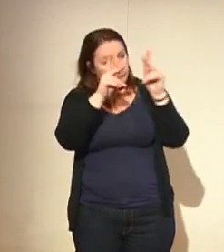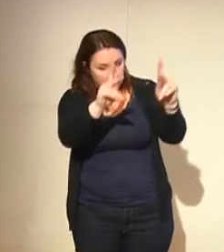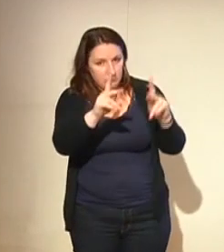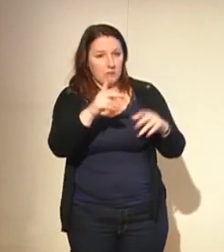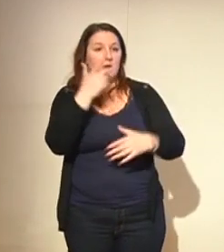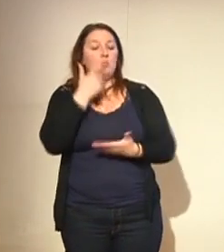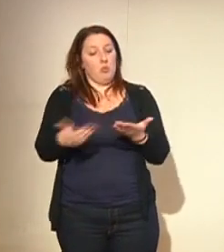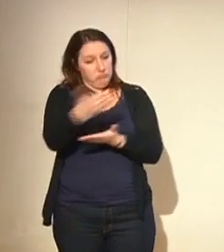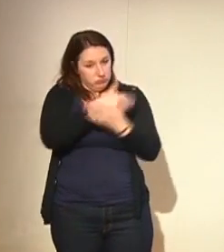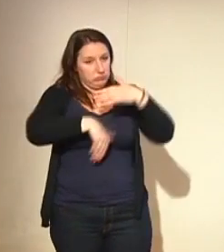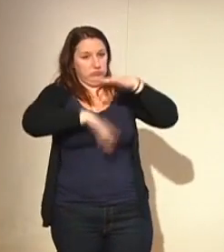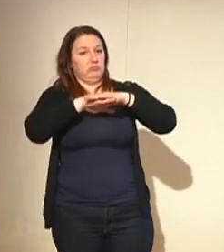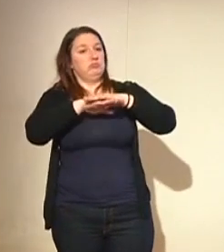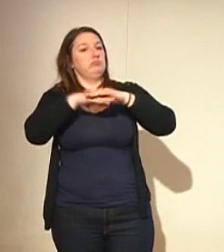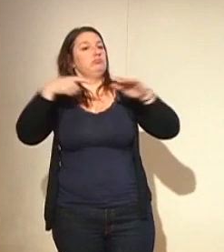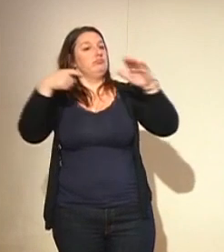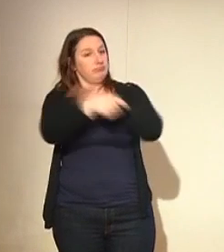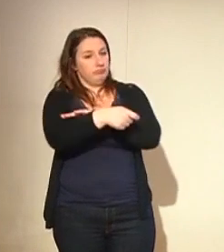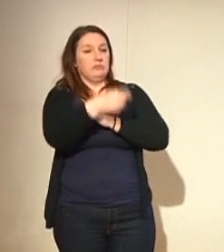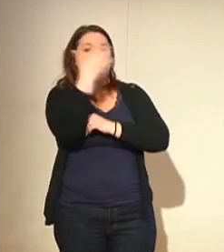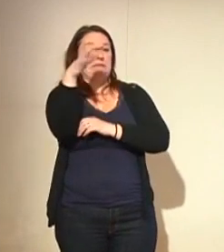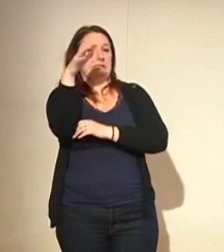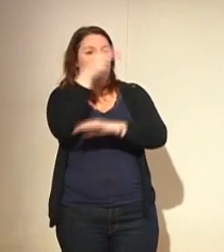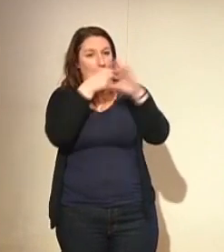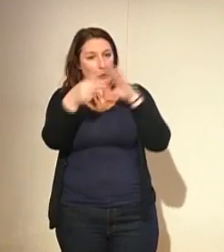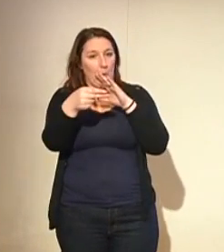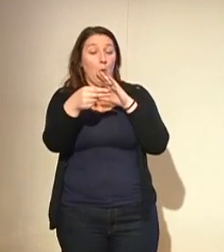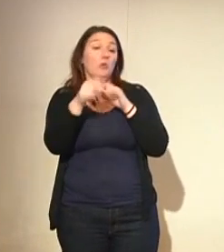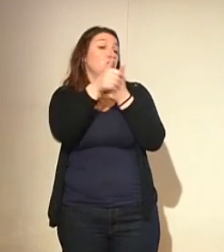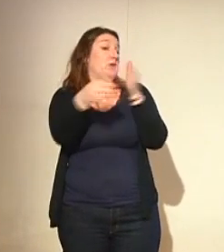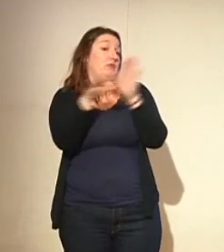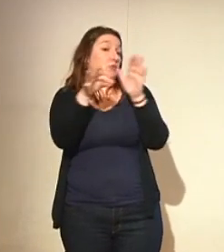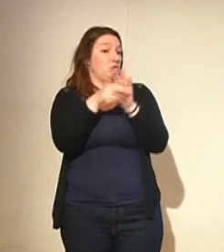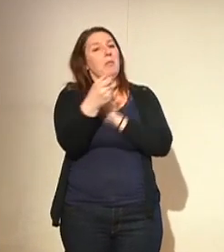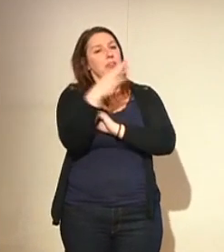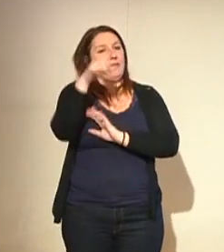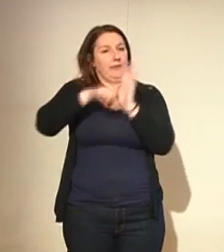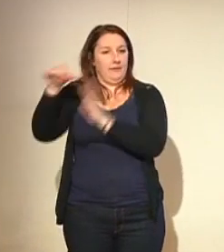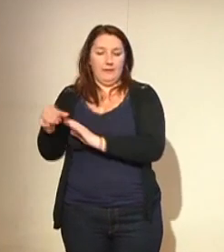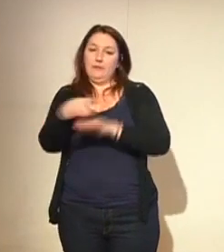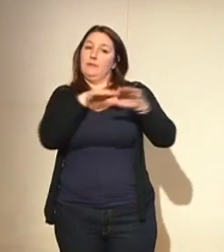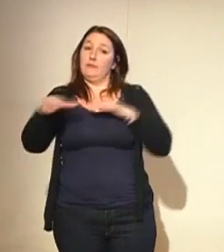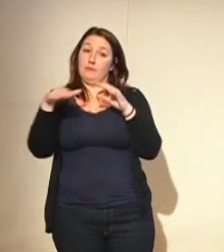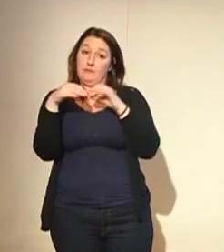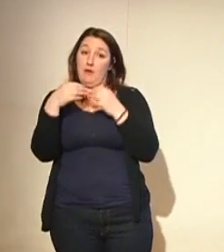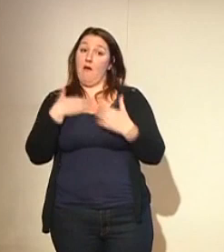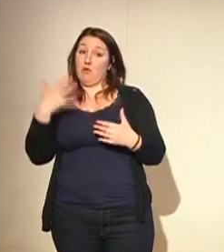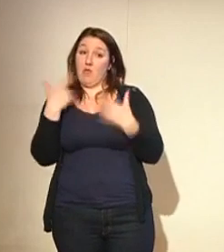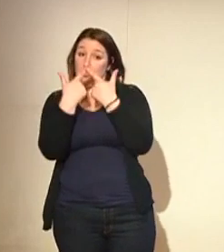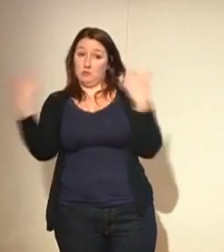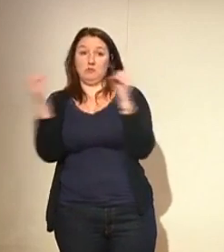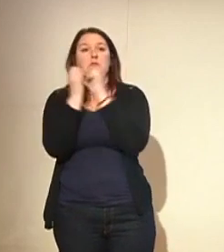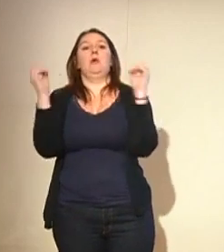plafond mensuel net lié à la fonction de 500 € ainsi que des avantages en nature la fonction de 0